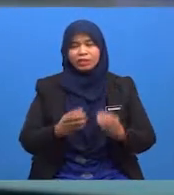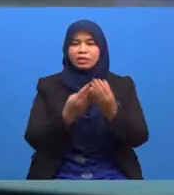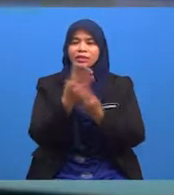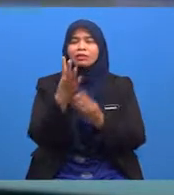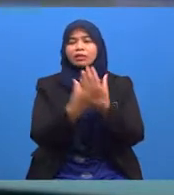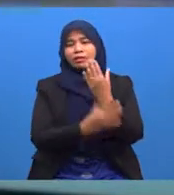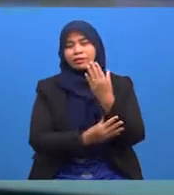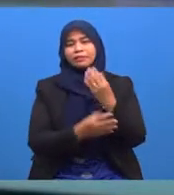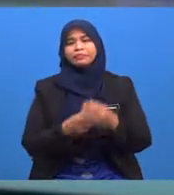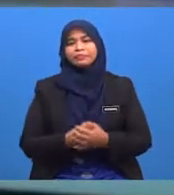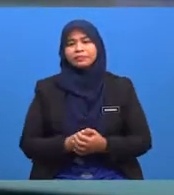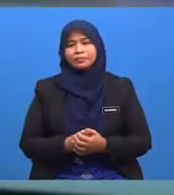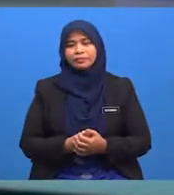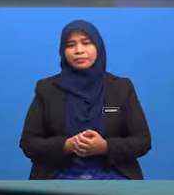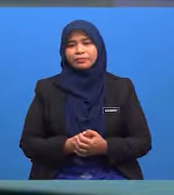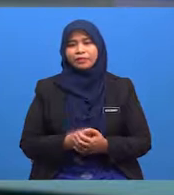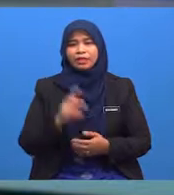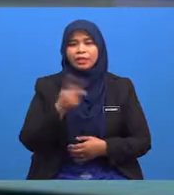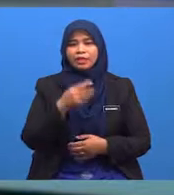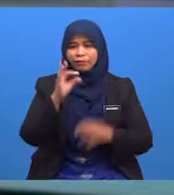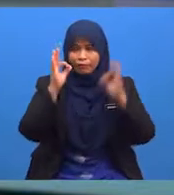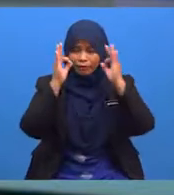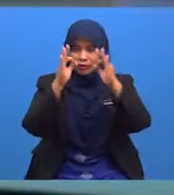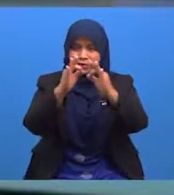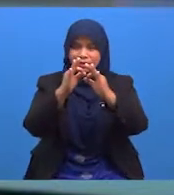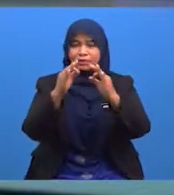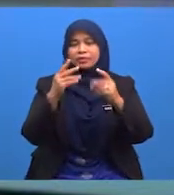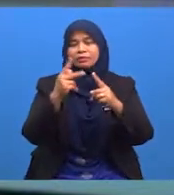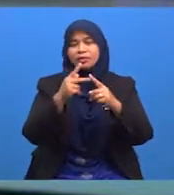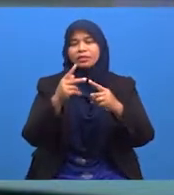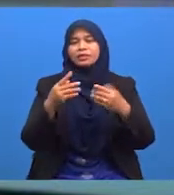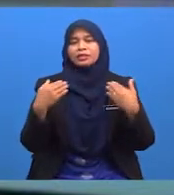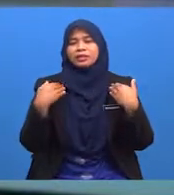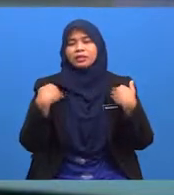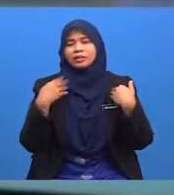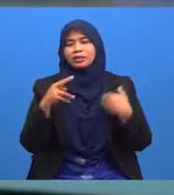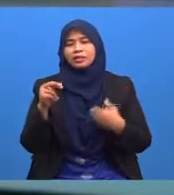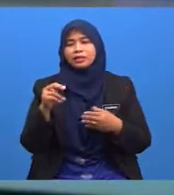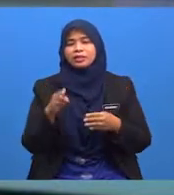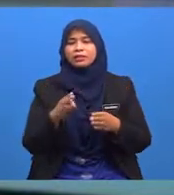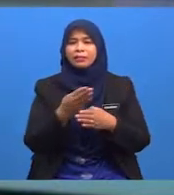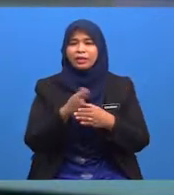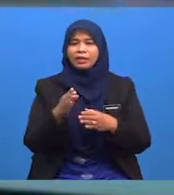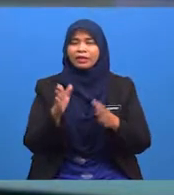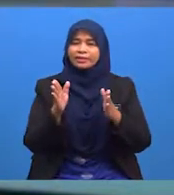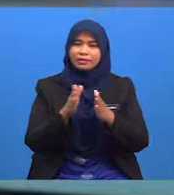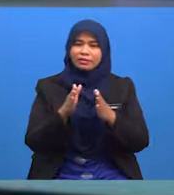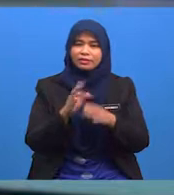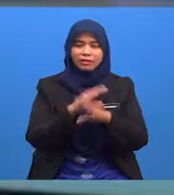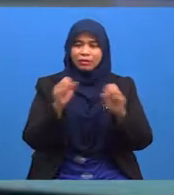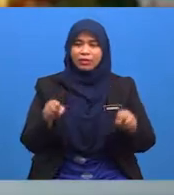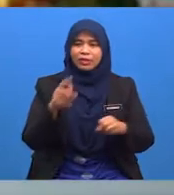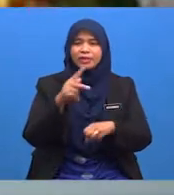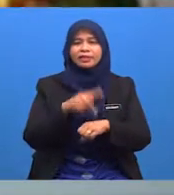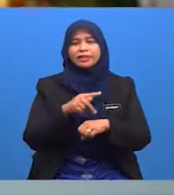berbalut. Pertama, kita fokus kepada keadaan sebahagian kecil anggota wuduk tidak boleh terkena